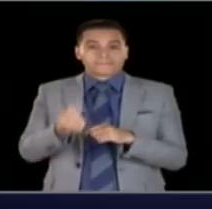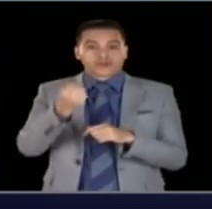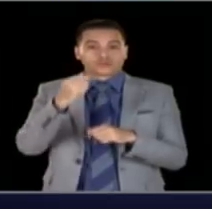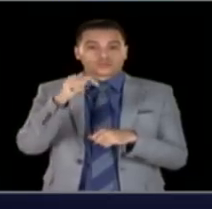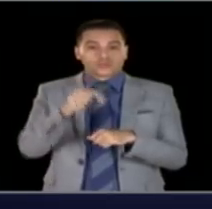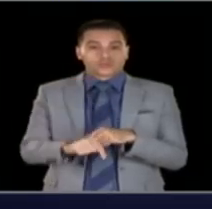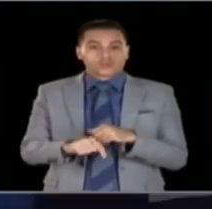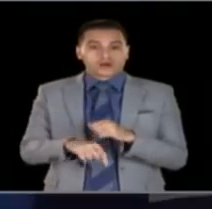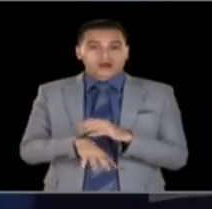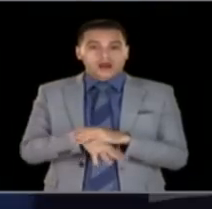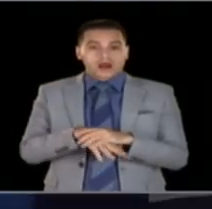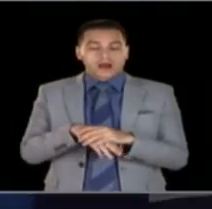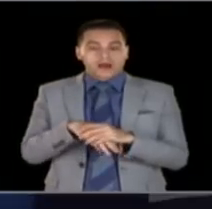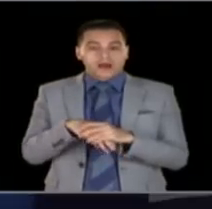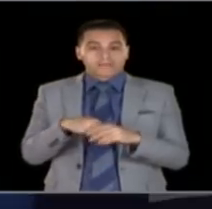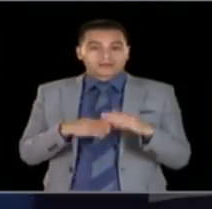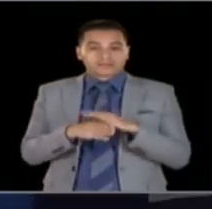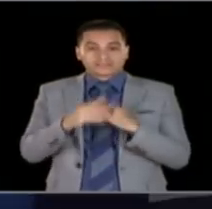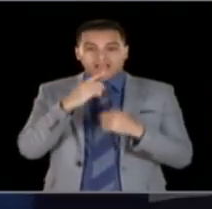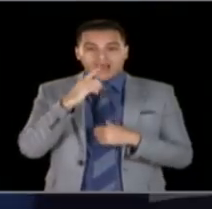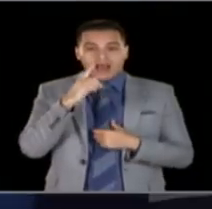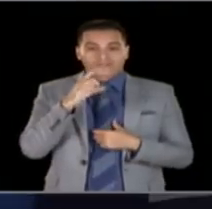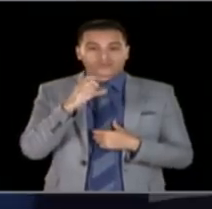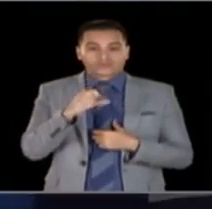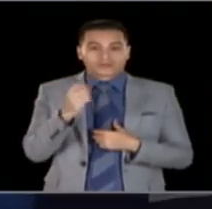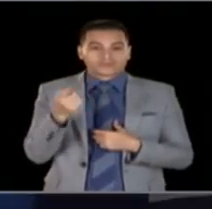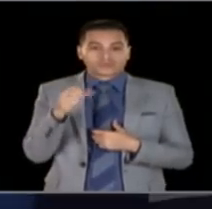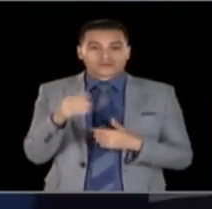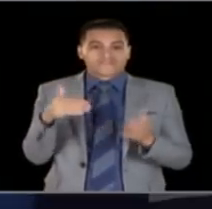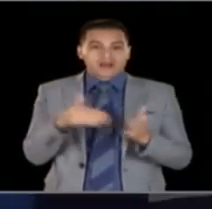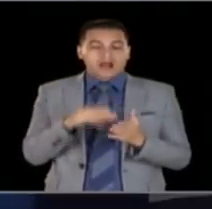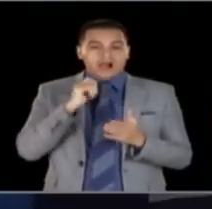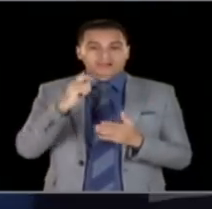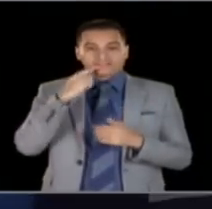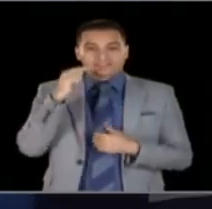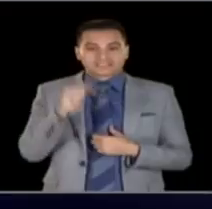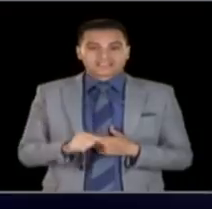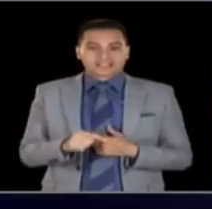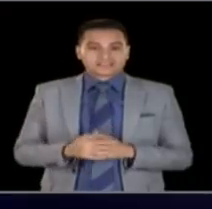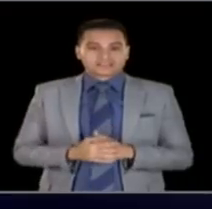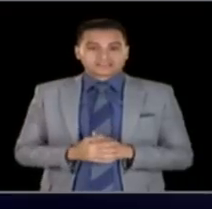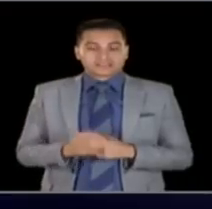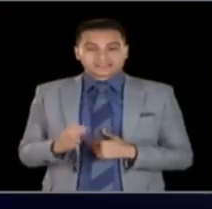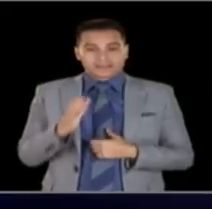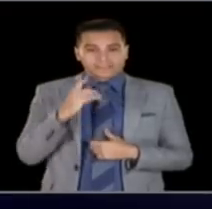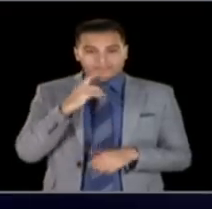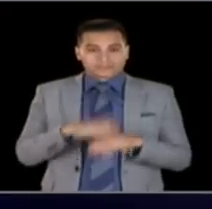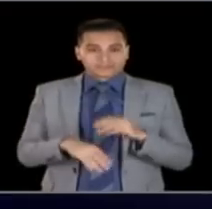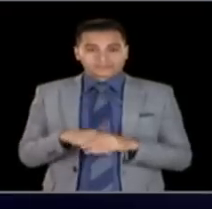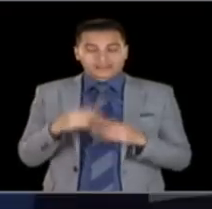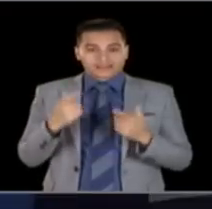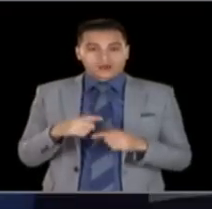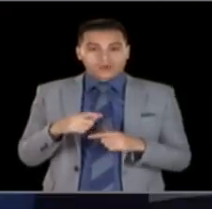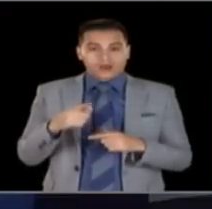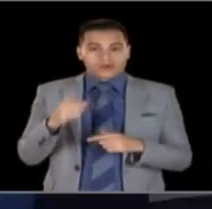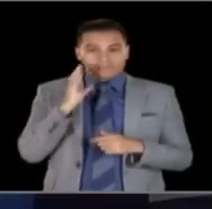دي سنة 1995، وتم إعدامه في نفس السنة. إجابتك دولة